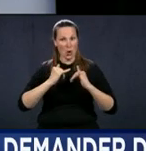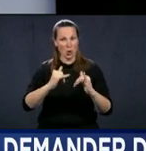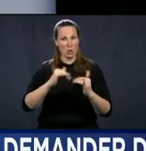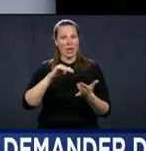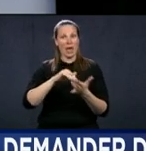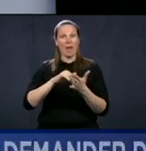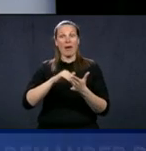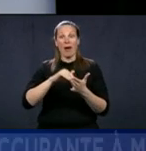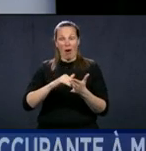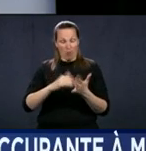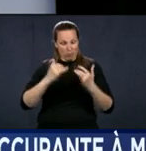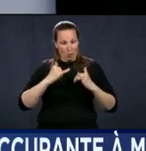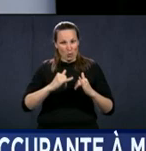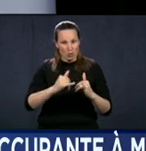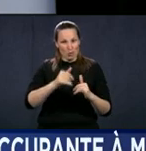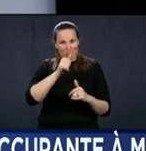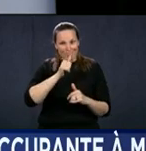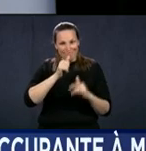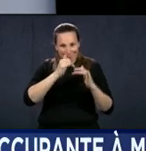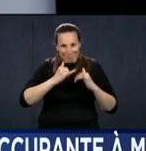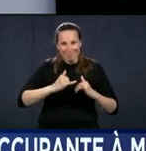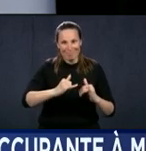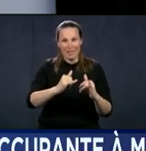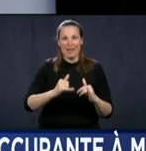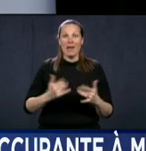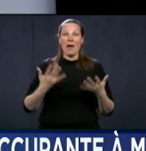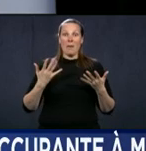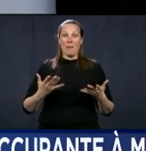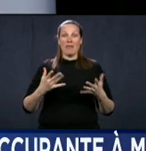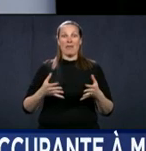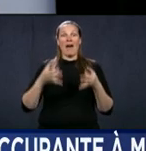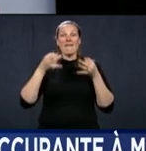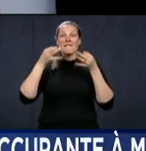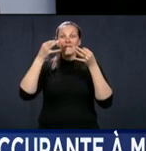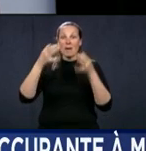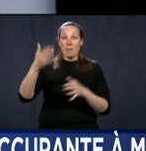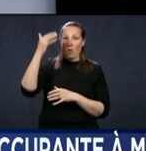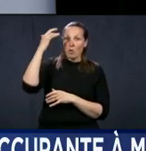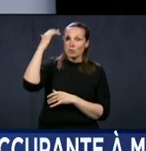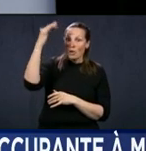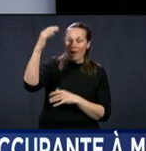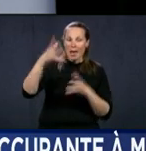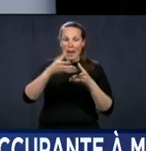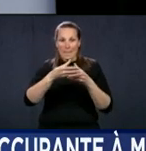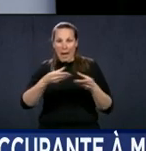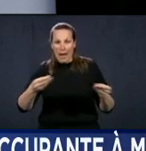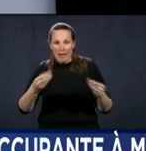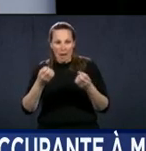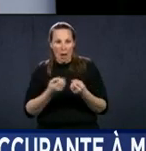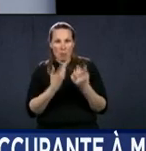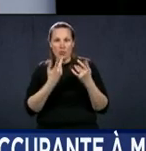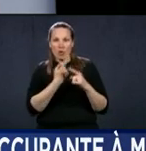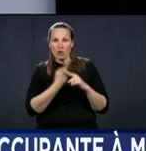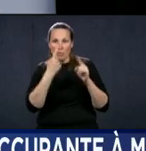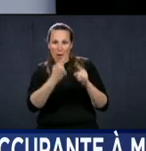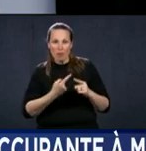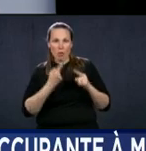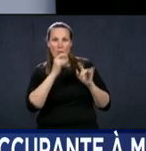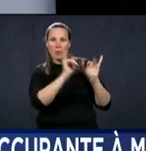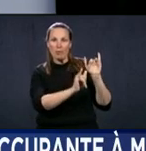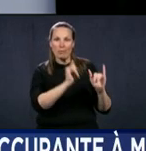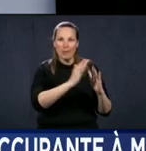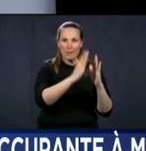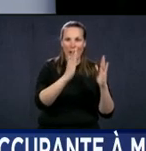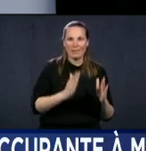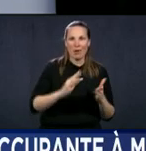C'est ça, peut-être, en ce moment, là, je dirais que le beau temps, l'arrivée du printemps, le beau temps, le fait que ça fait plusieurs semaines qu'on est confinés, on s'ennuie de notre